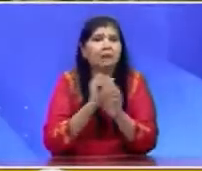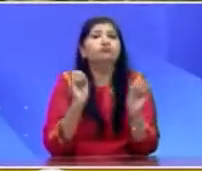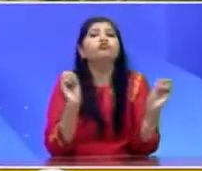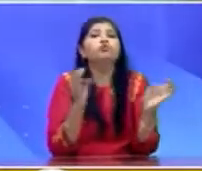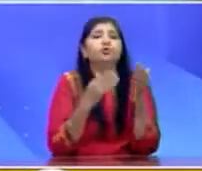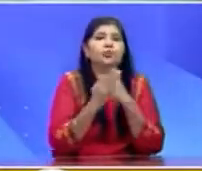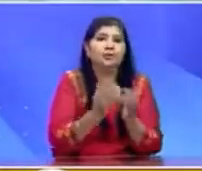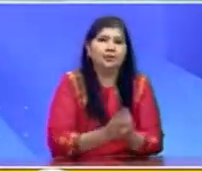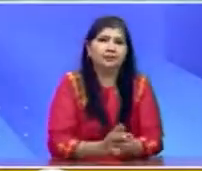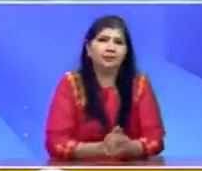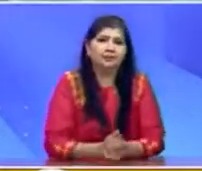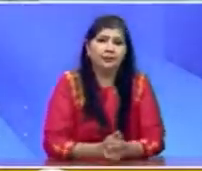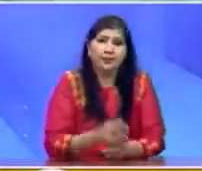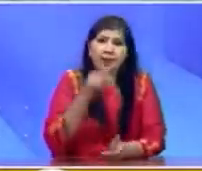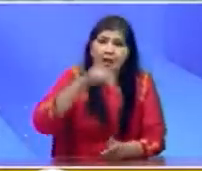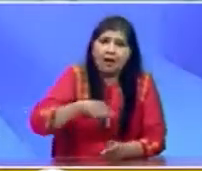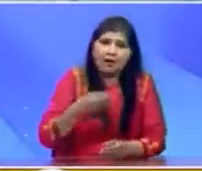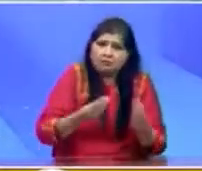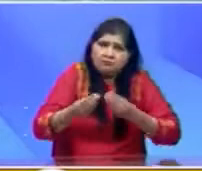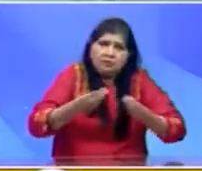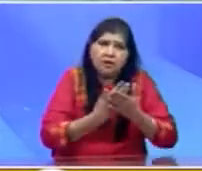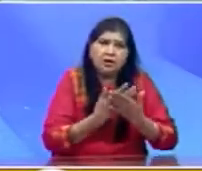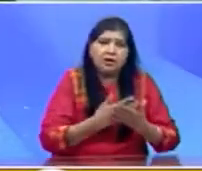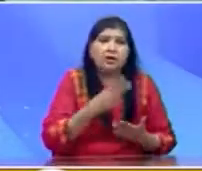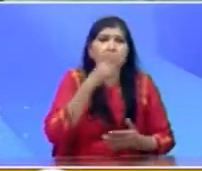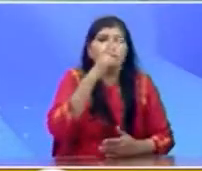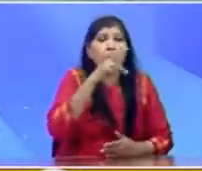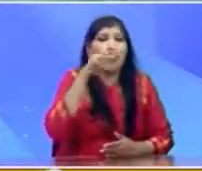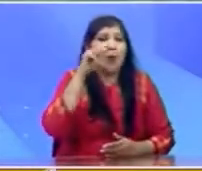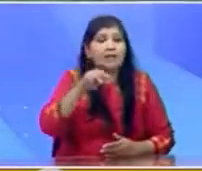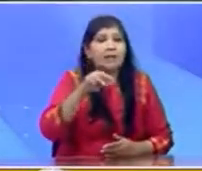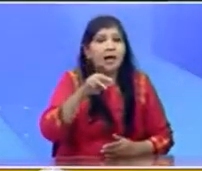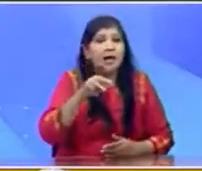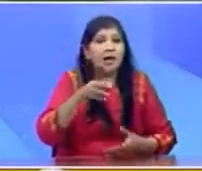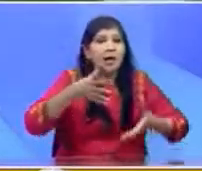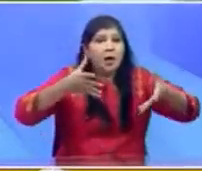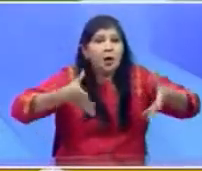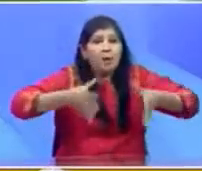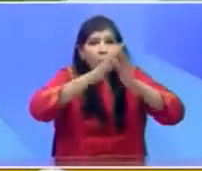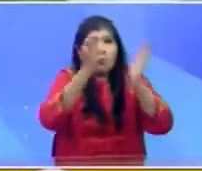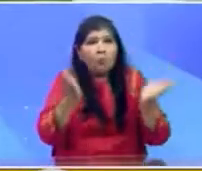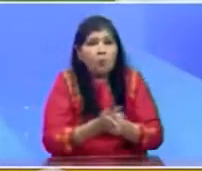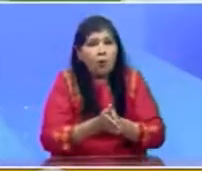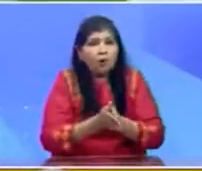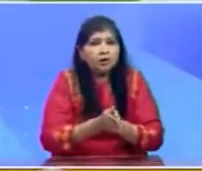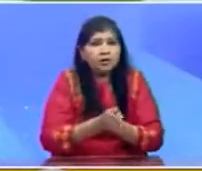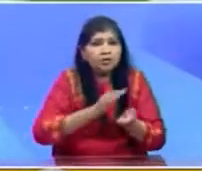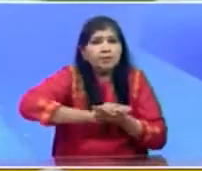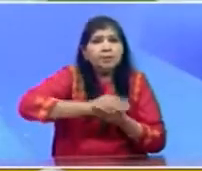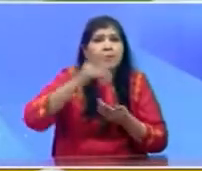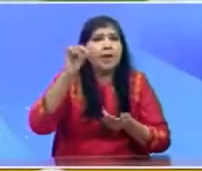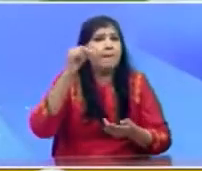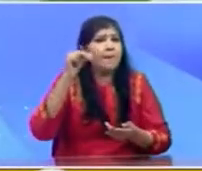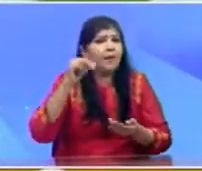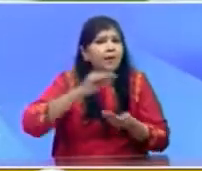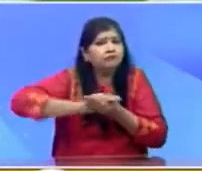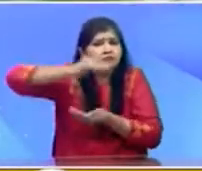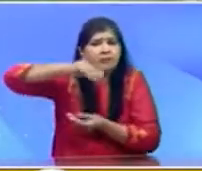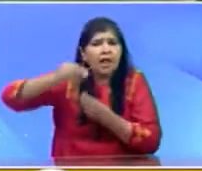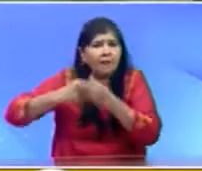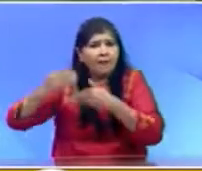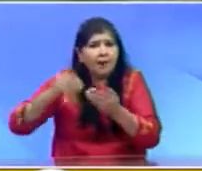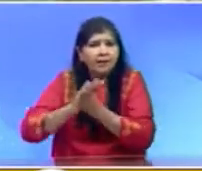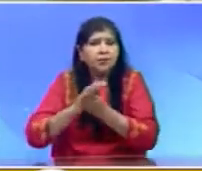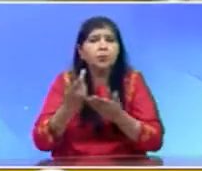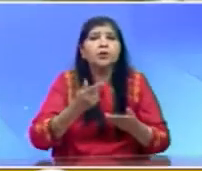था। आज वो करीब 2000 बॉक्सेस में मधुमक्खी पालन कर रहे हैं। उनका